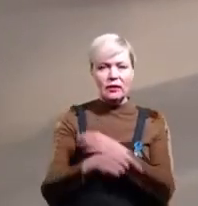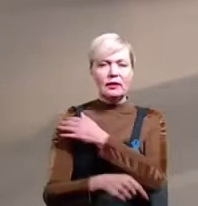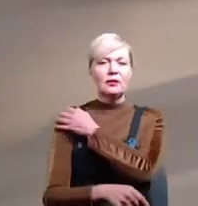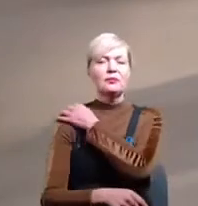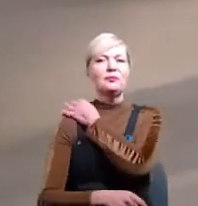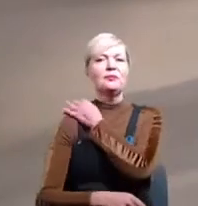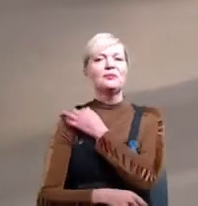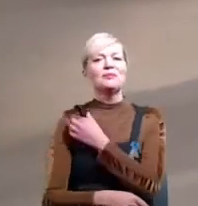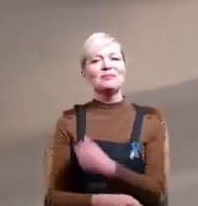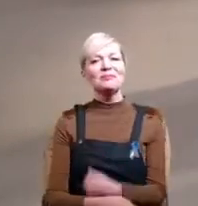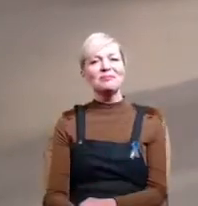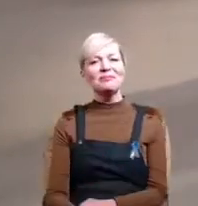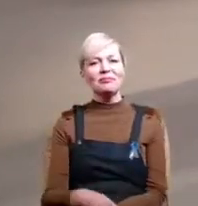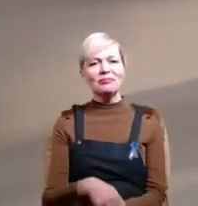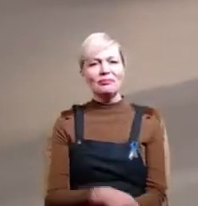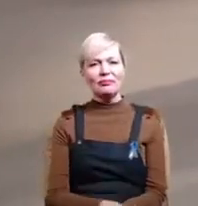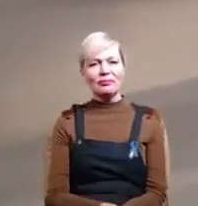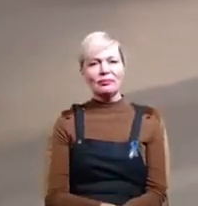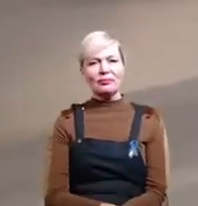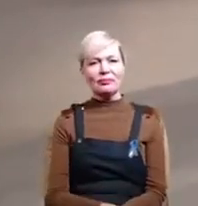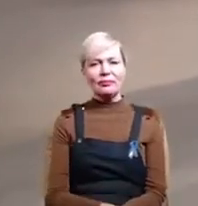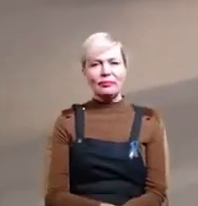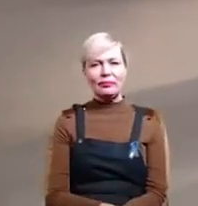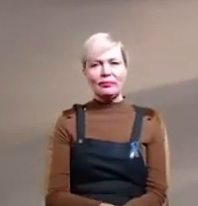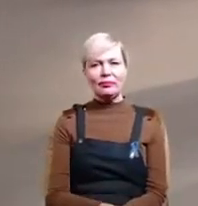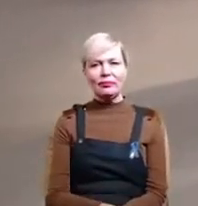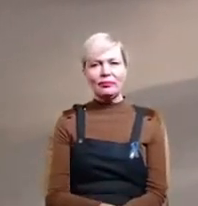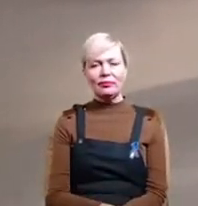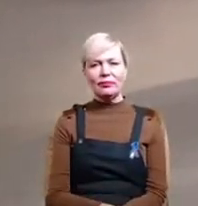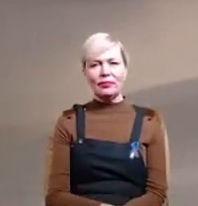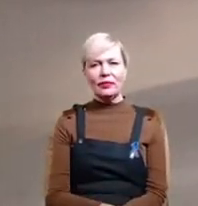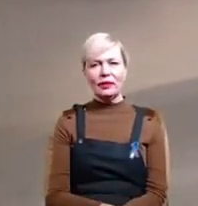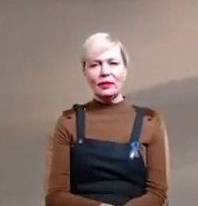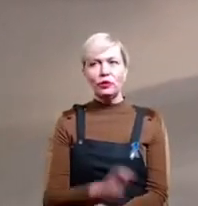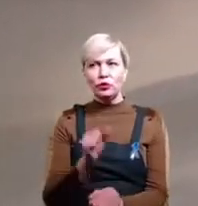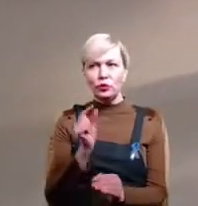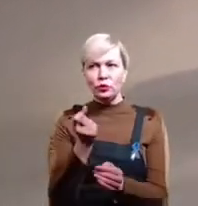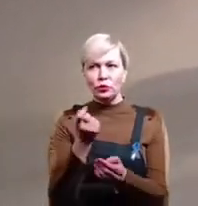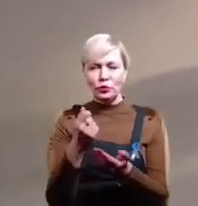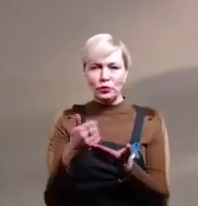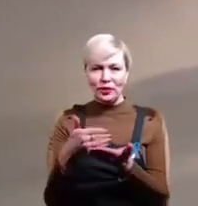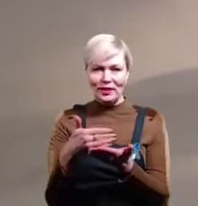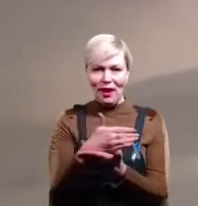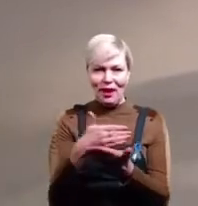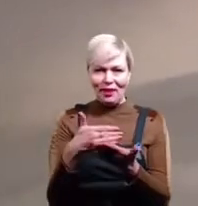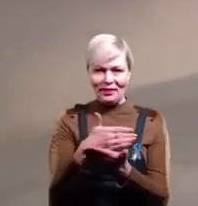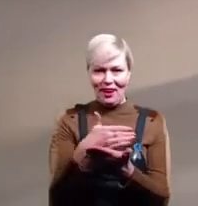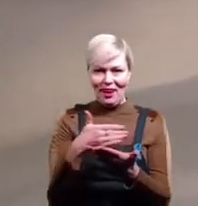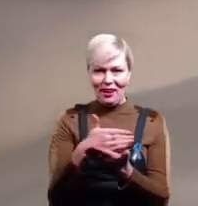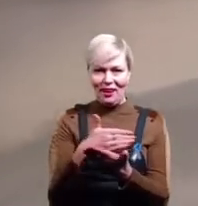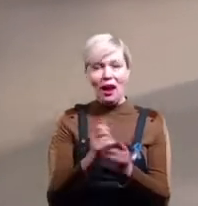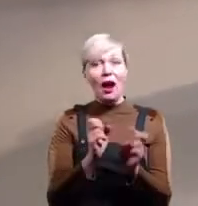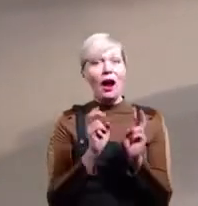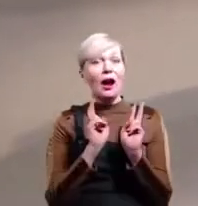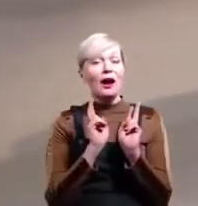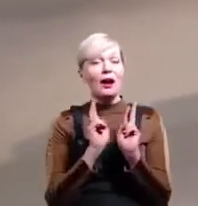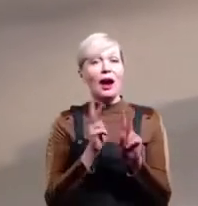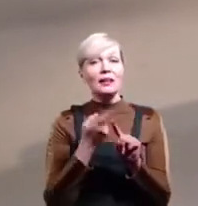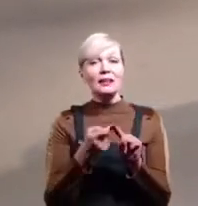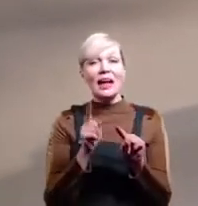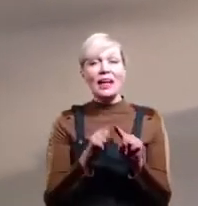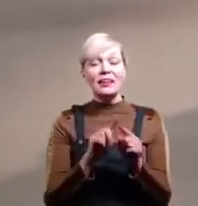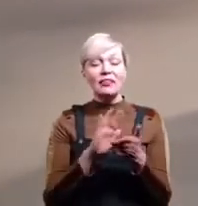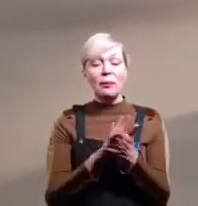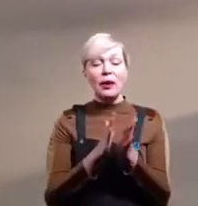Оп. И чуть-чуть диагонально. Чуть диагонально. Как с этого положения вставать?